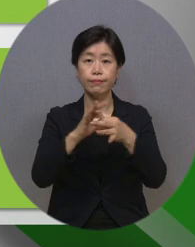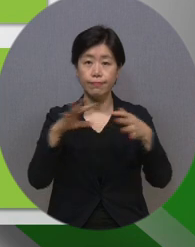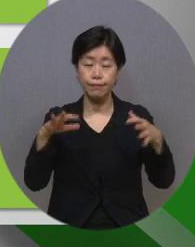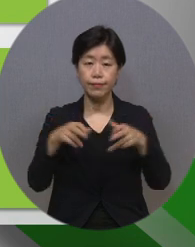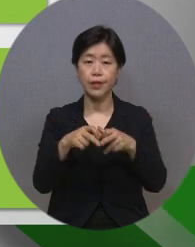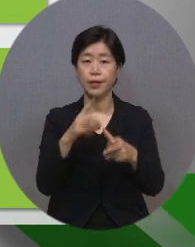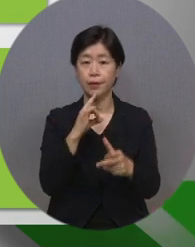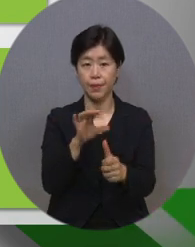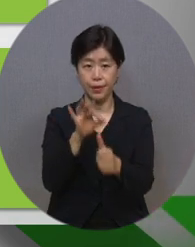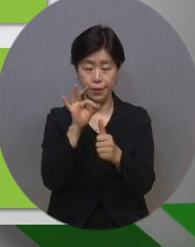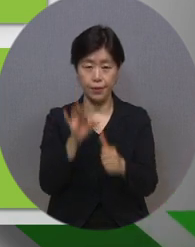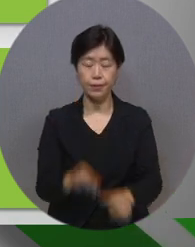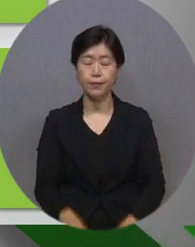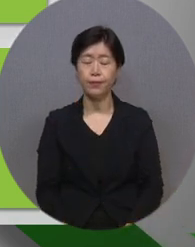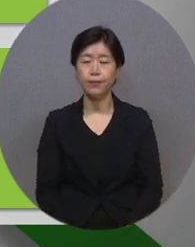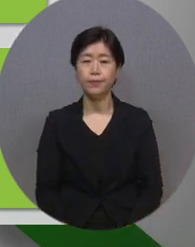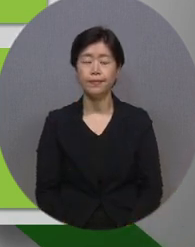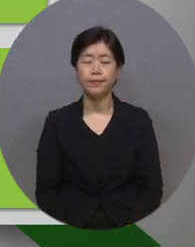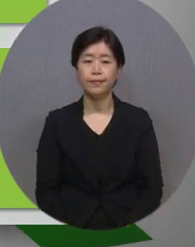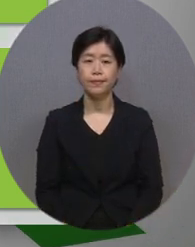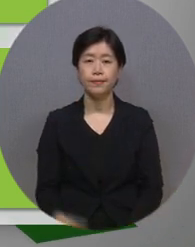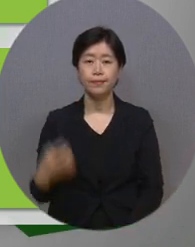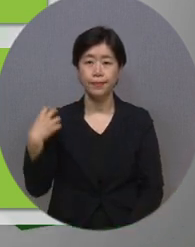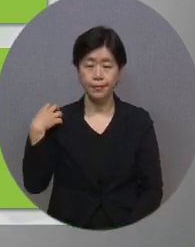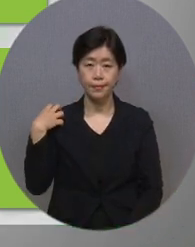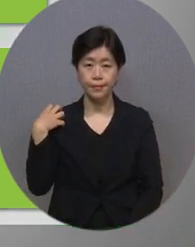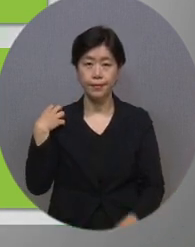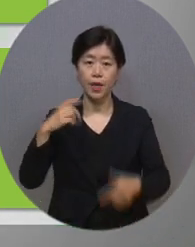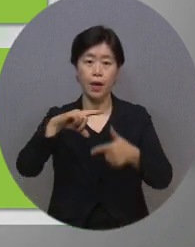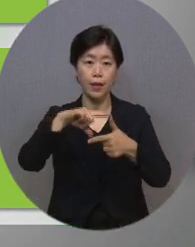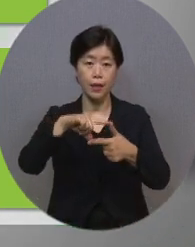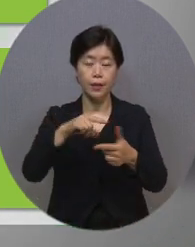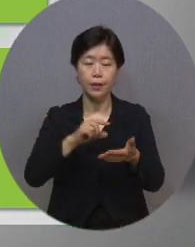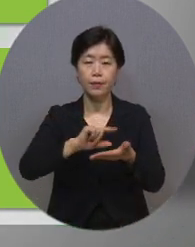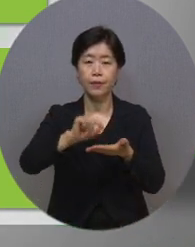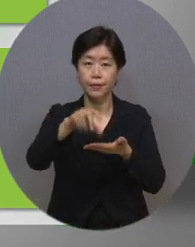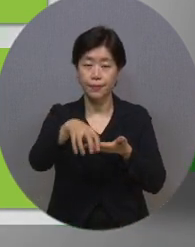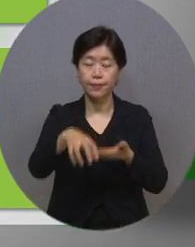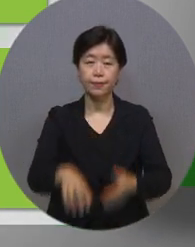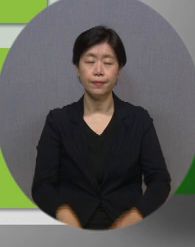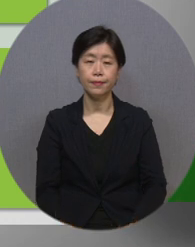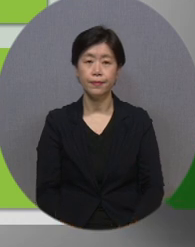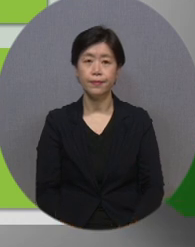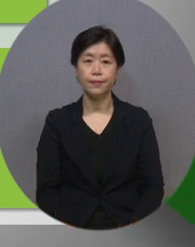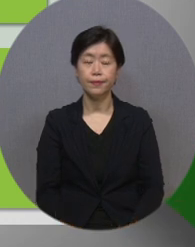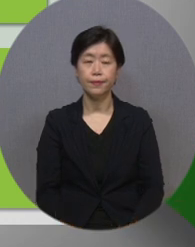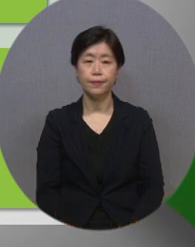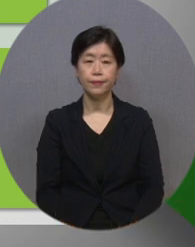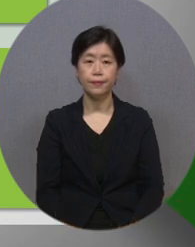무관하며 장애인만 채용합니다. 담당지사는 경남지사입니다.